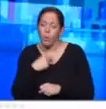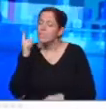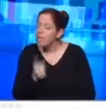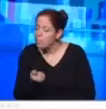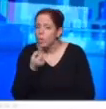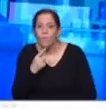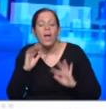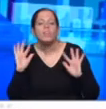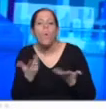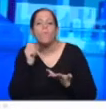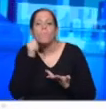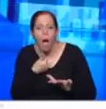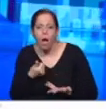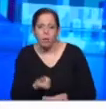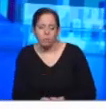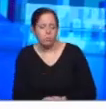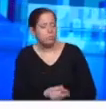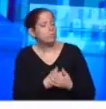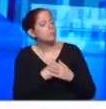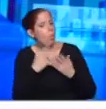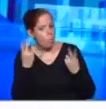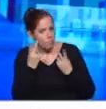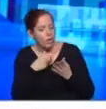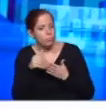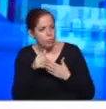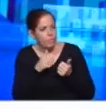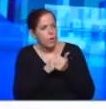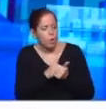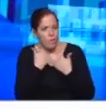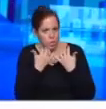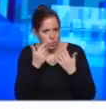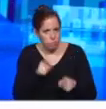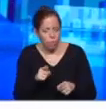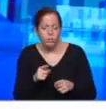התרופה דחוף מחר. אנחנו כמובן נמשיך ונעקוב אחרי הסיפור הזה, ורק בריאות.